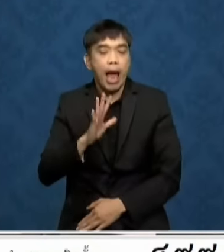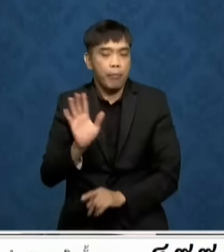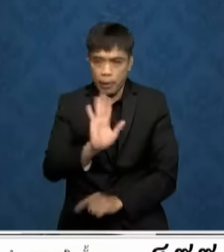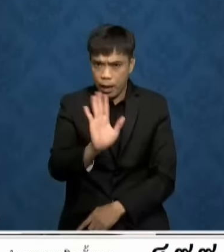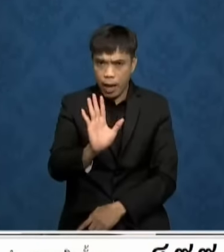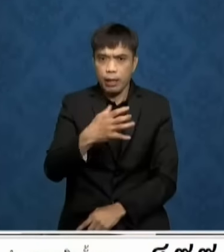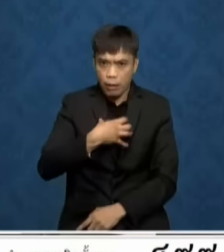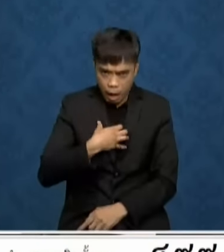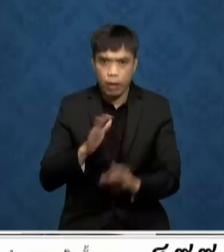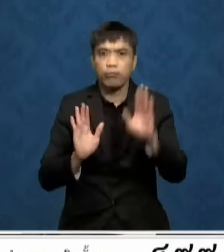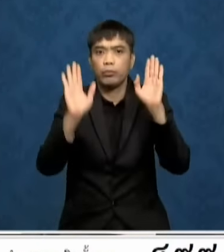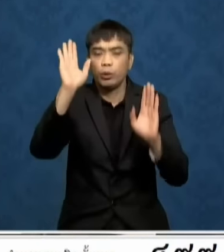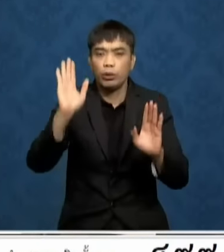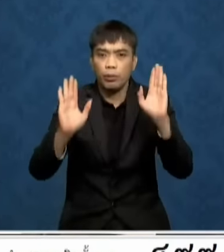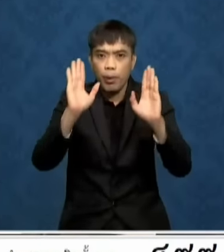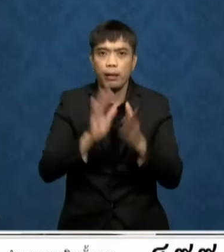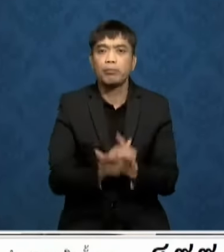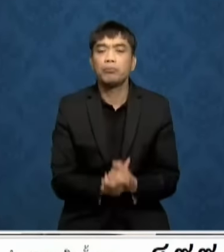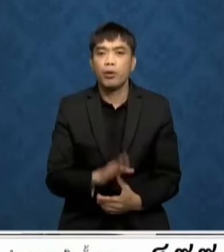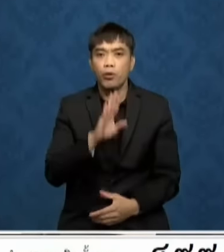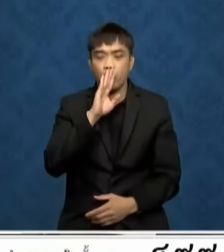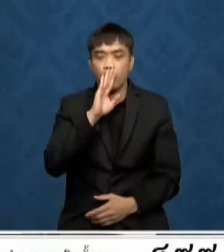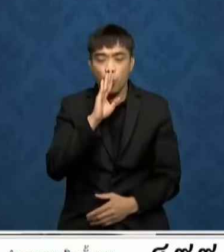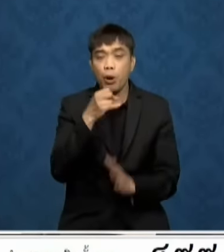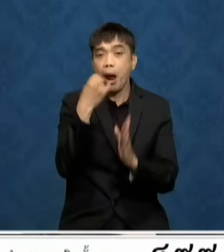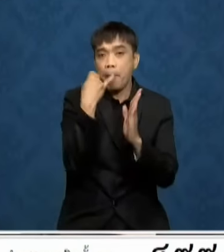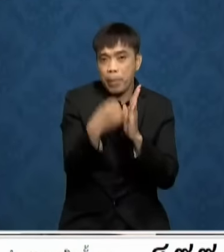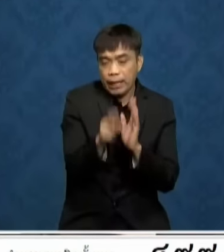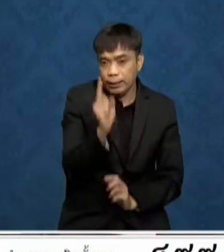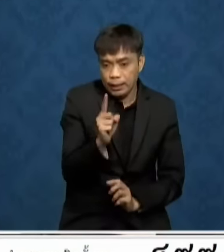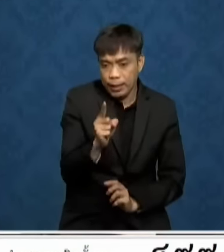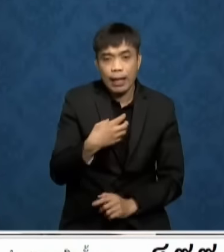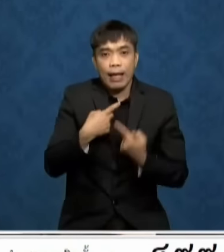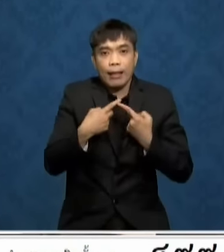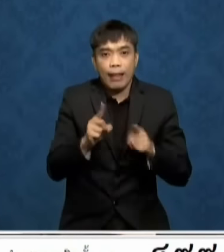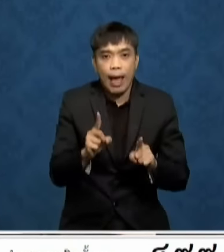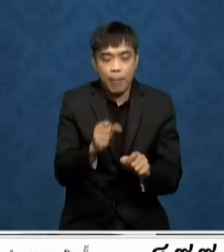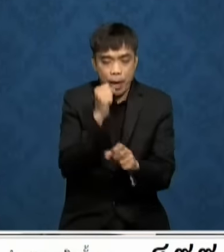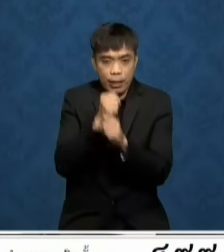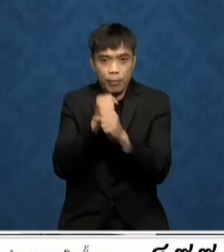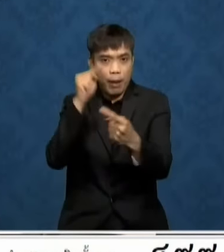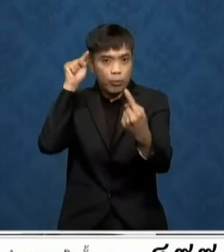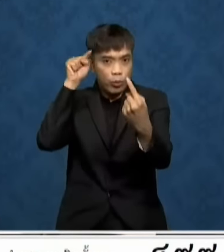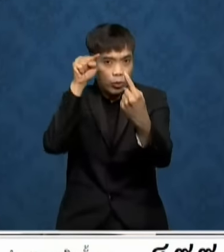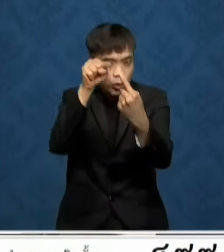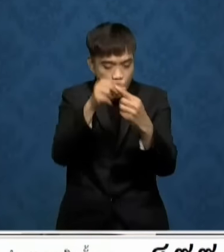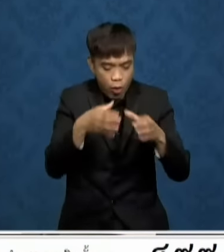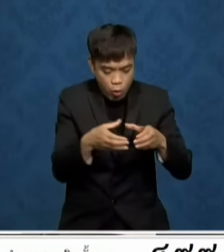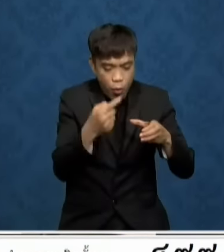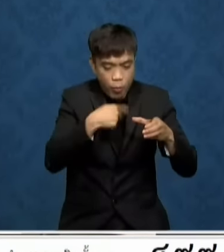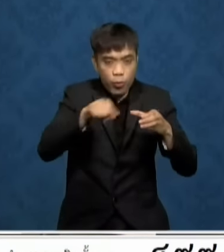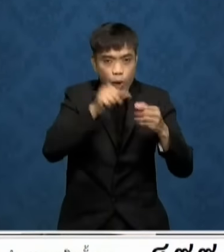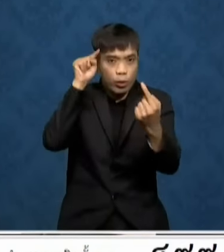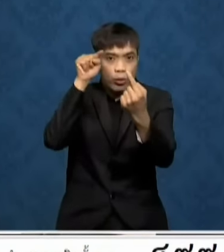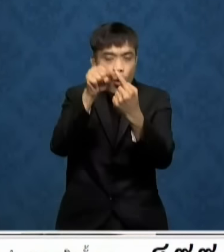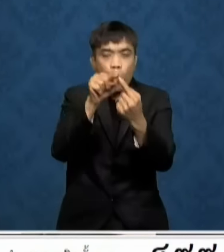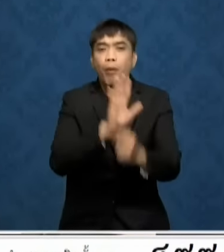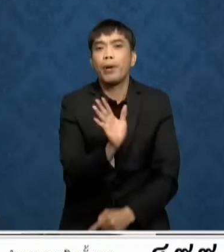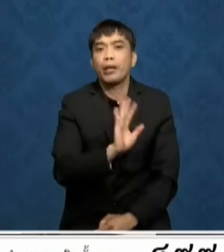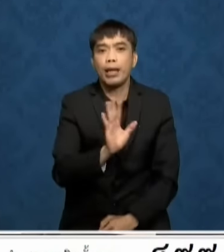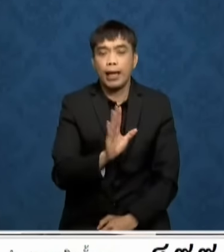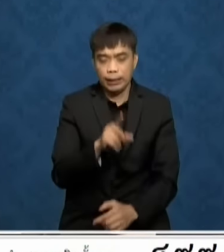กู้เงินที่ถูกตีความว่าเป็นรายได้ต่อให้ผิดจริงๆแต่ไม่ใช่การกระทำและไม่ใช่อุดมการณ์ของพรรคการเมืองค่ะซึ่งจริงๆแล้วก็สาม